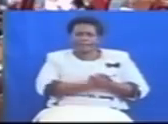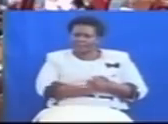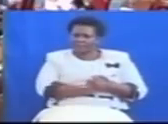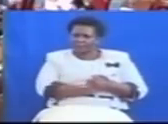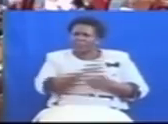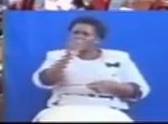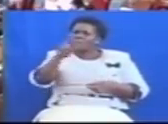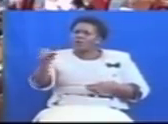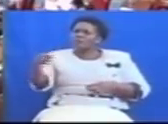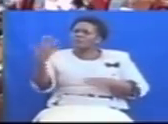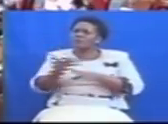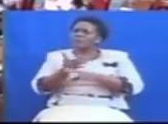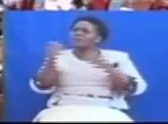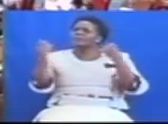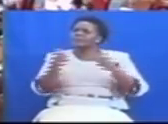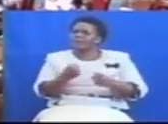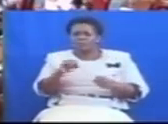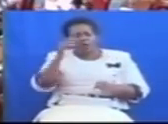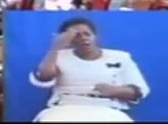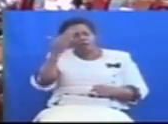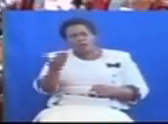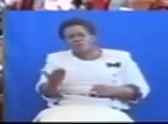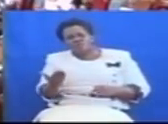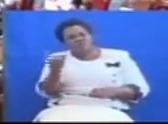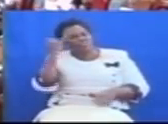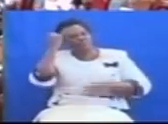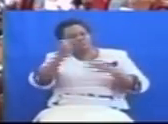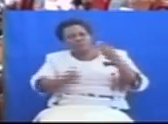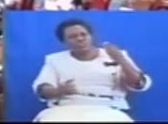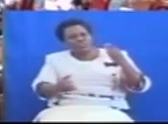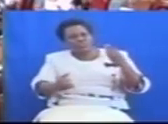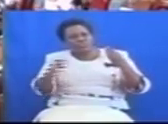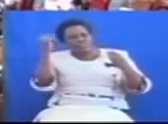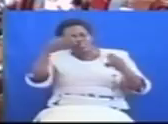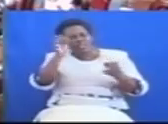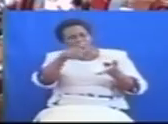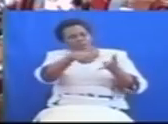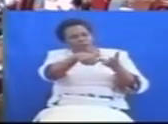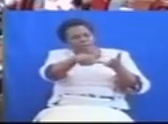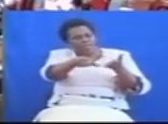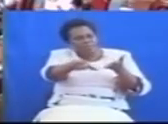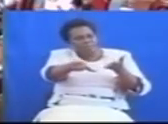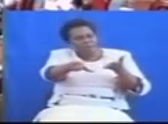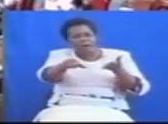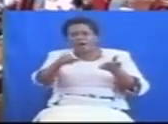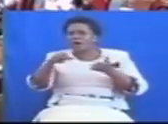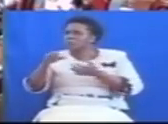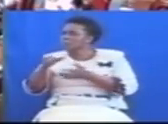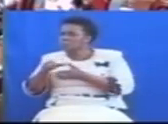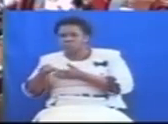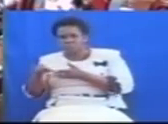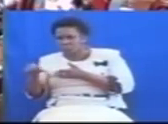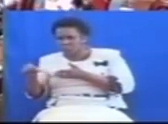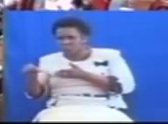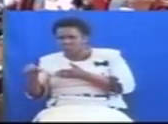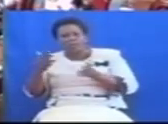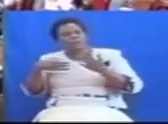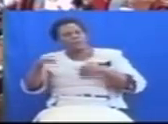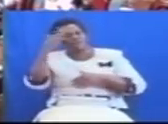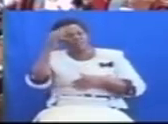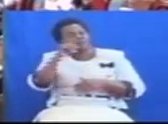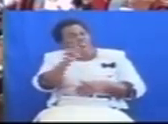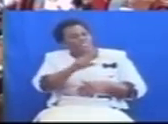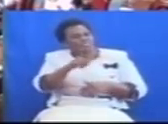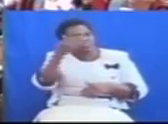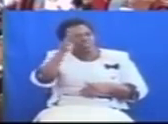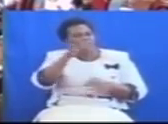waelewi hatima yao ya kulipwa fidia zao. Sasa nini serikali imepanga ili kulipa wananchi hao? Swali la pili